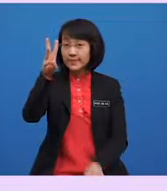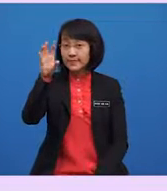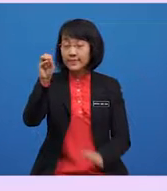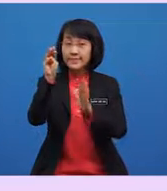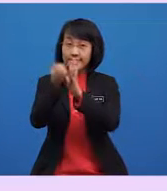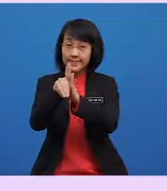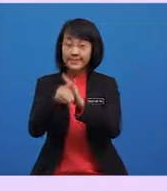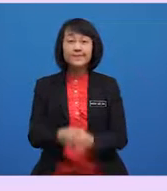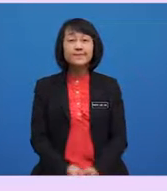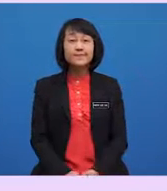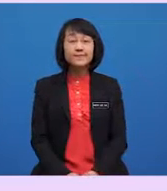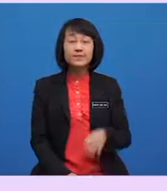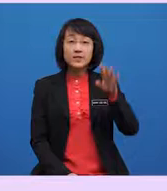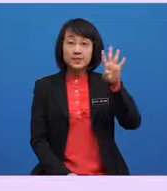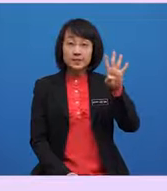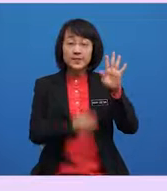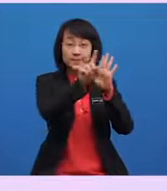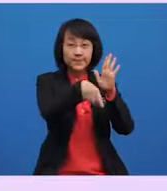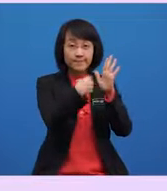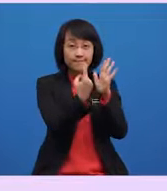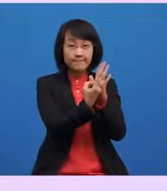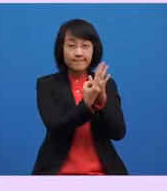maka 4 jam ialah